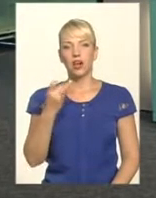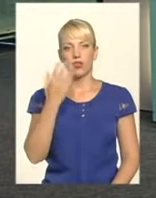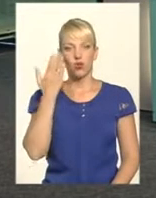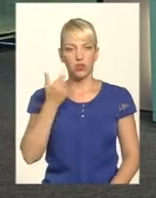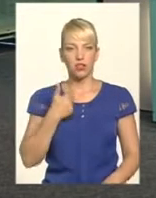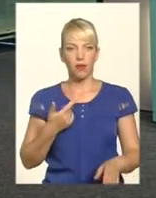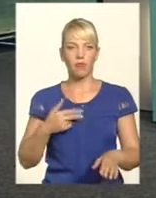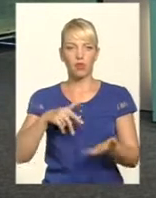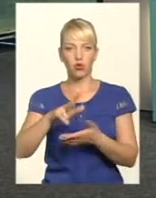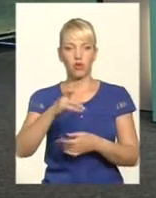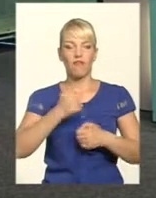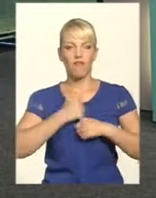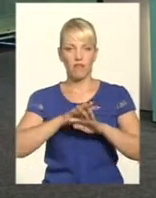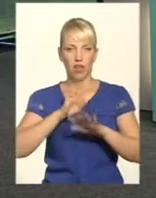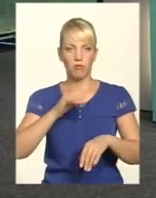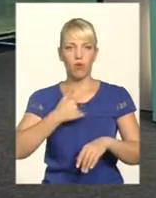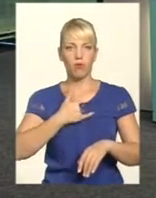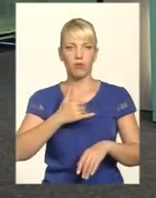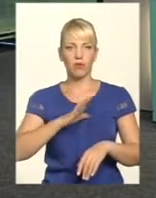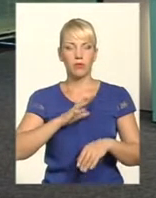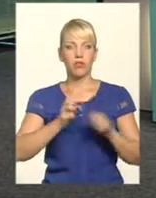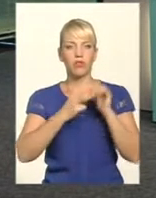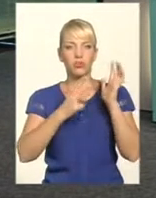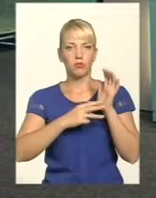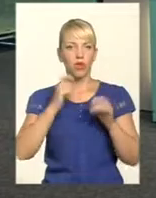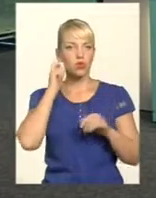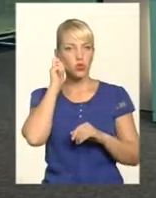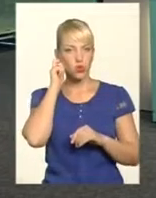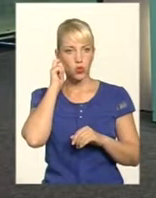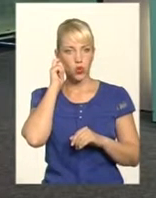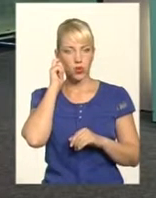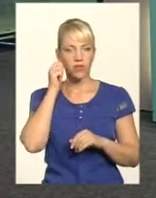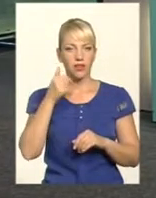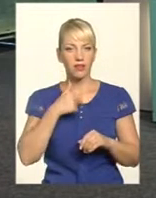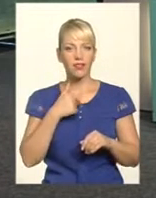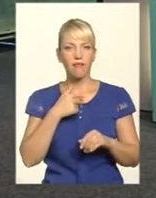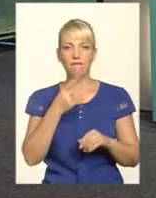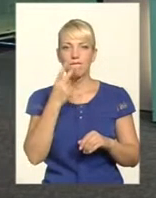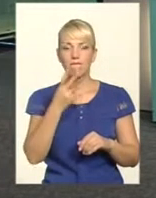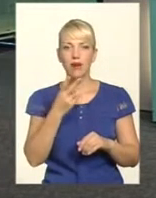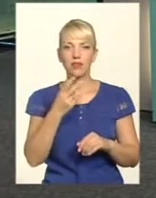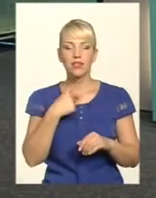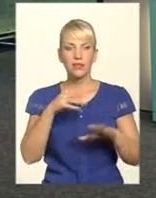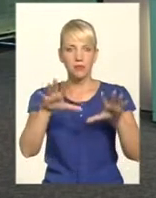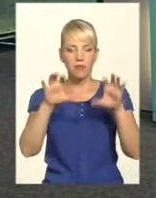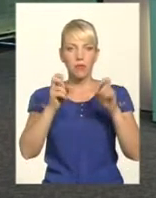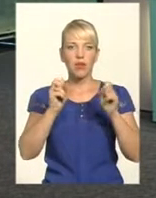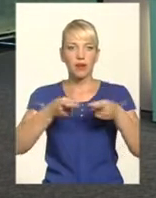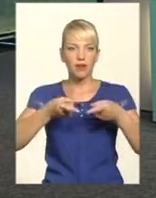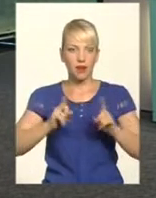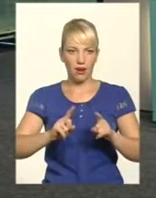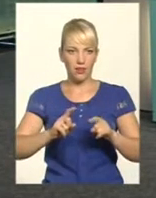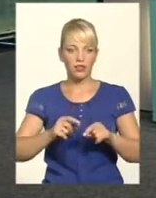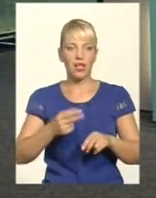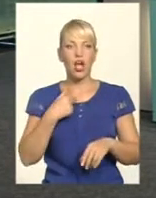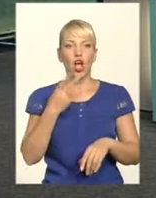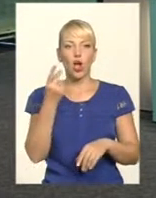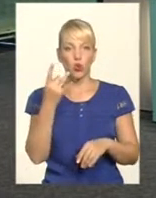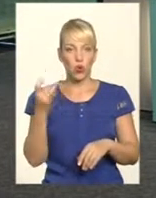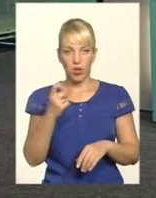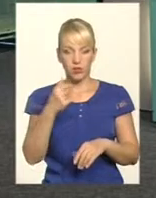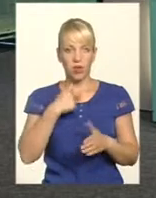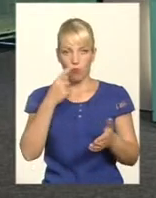тоді, напевно, що за Радянського Союзу, я сприймав ту обстановку, яка була в армії, як реальність. Другий раз я попав, вже мені практично 50 років.